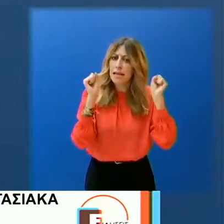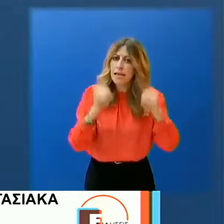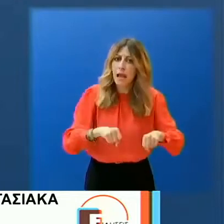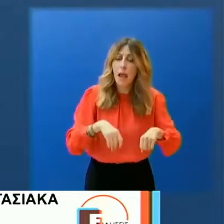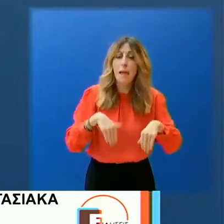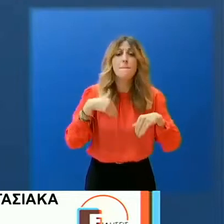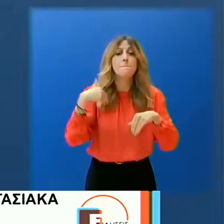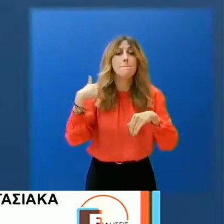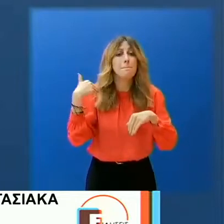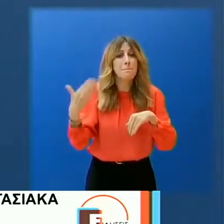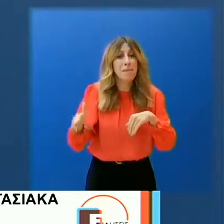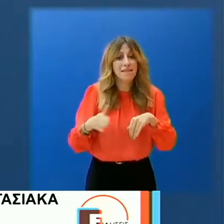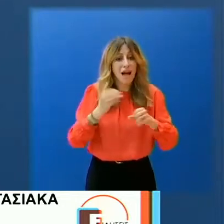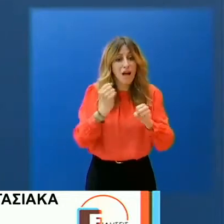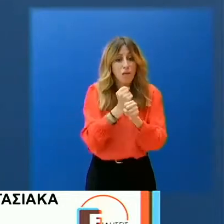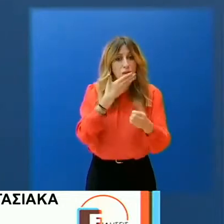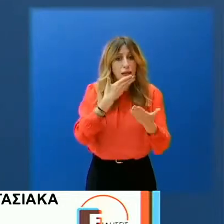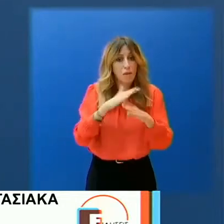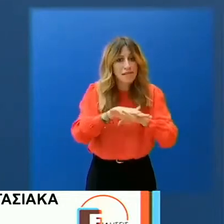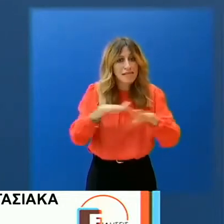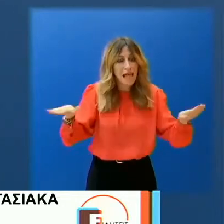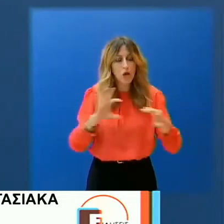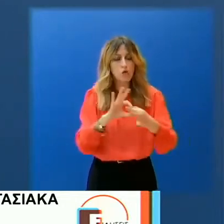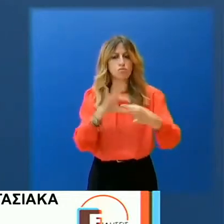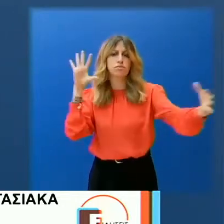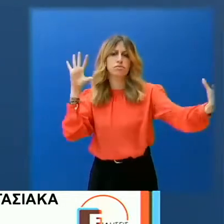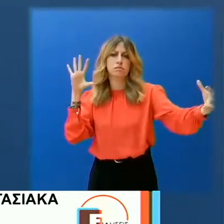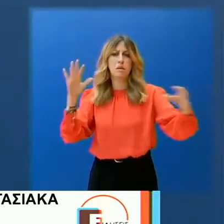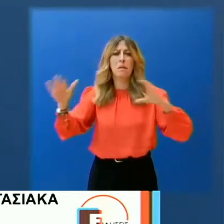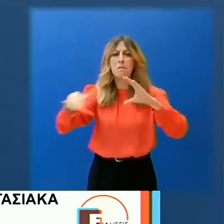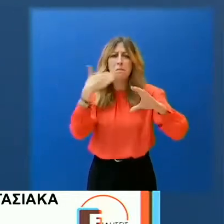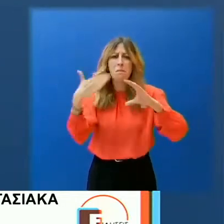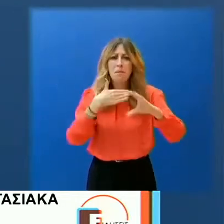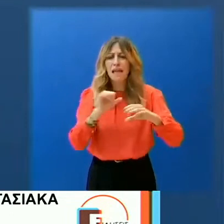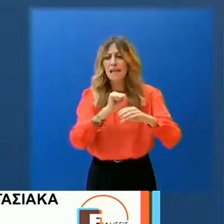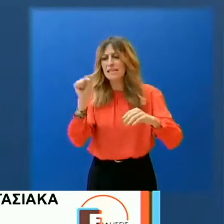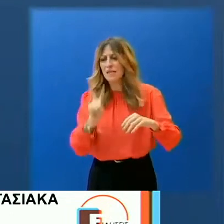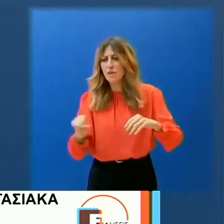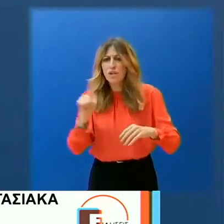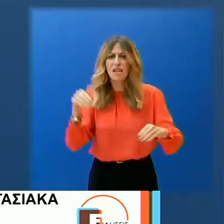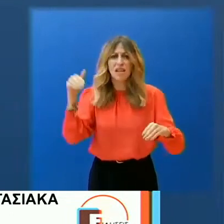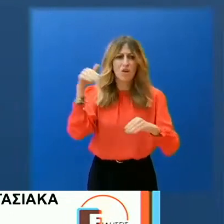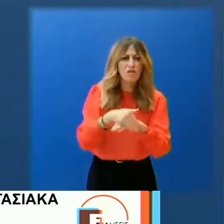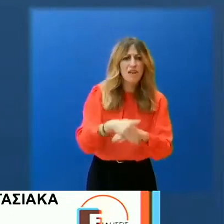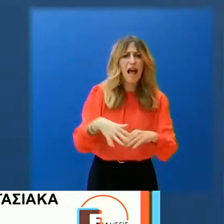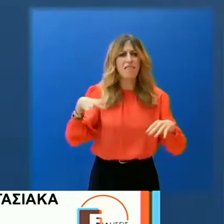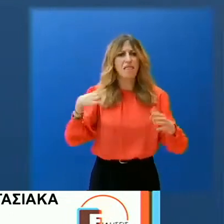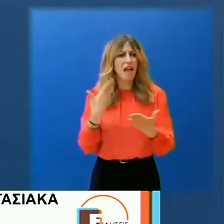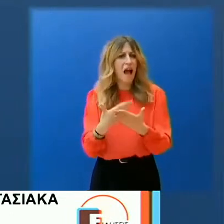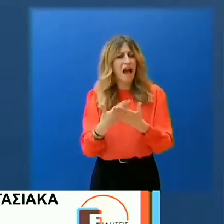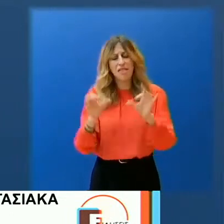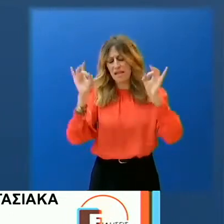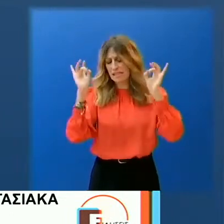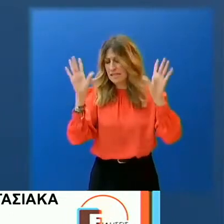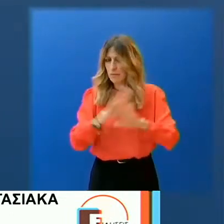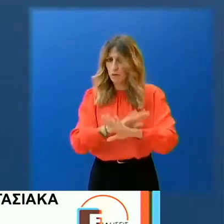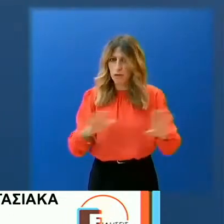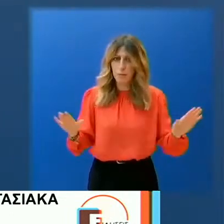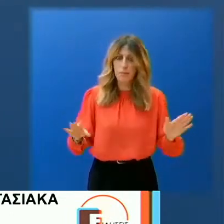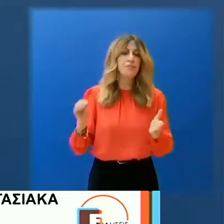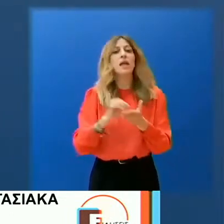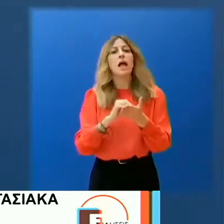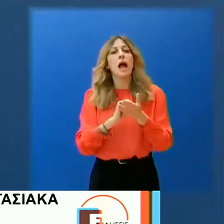φύλων και της ισορροπίας επαγγελματικής και οικογενειακής ζωής με ρυθμίσεις όπως η θέσπιση άδειας πατρότητας 14